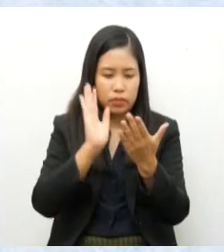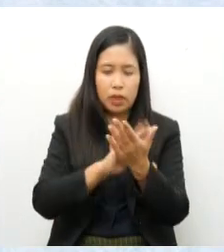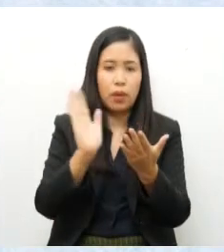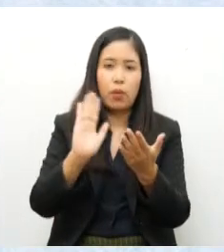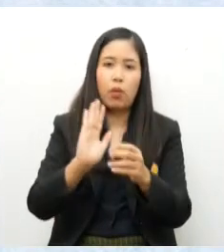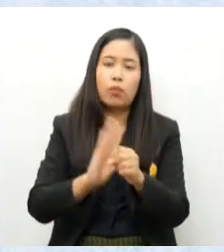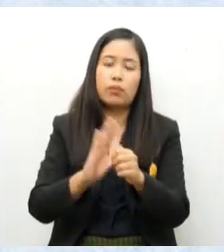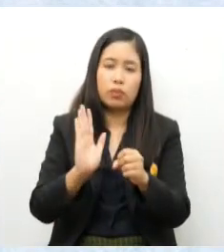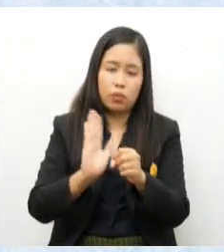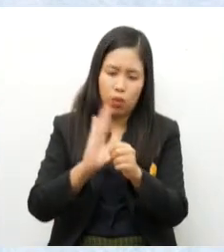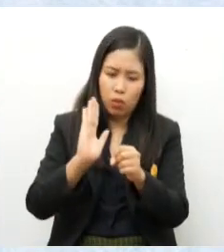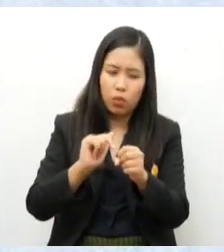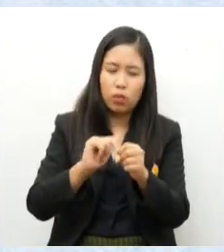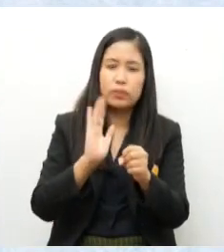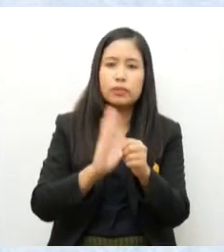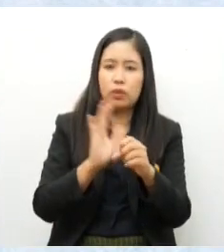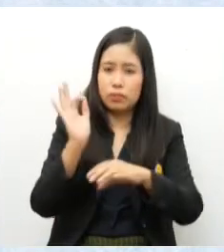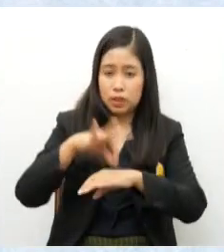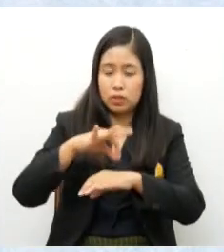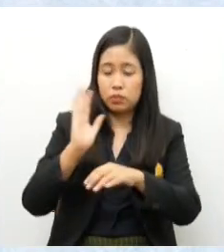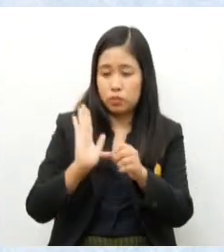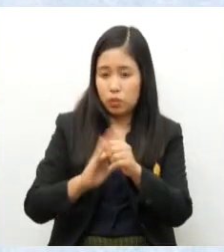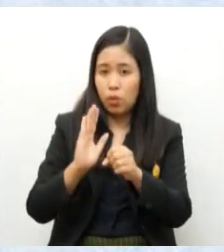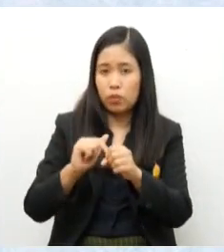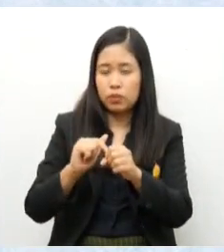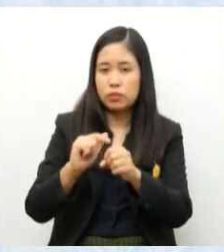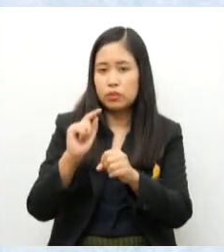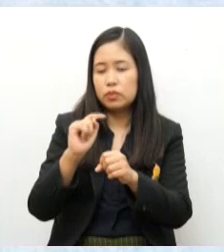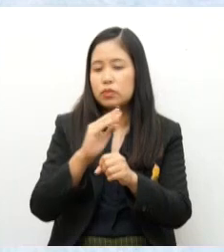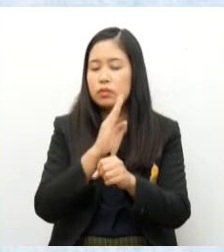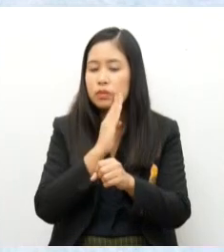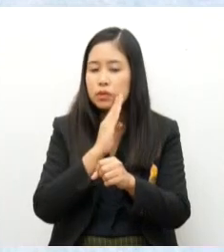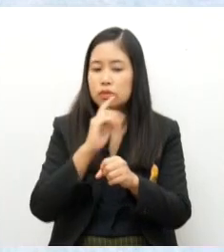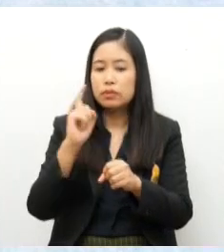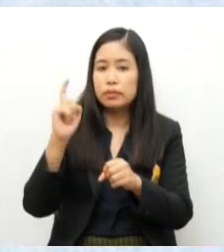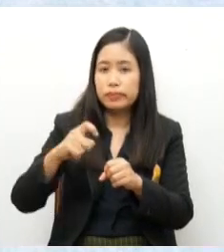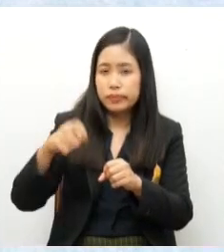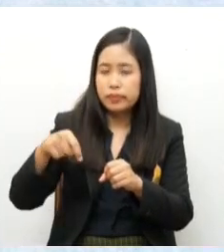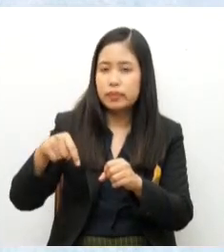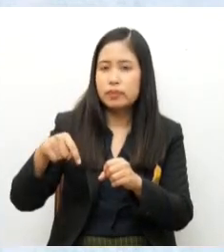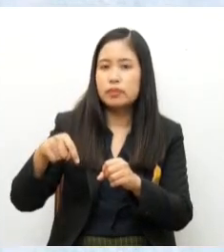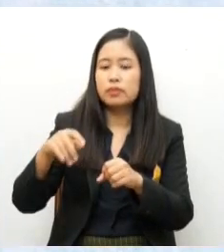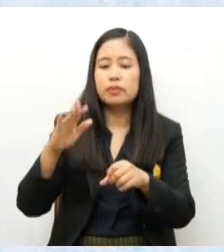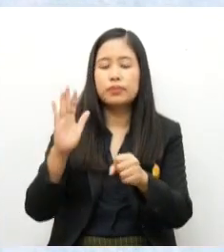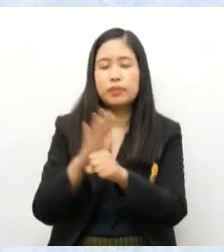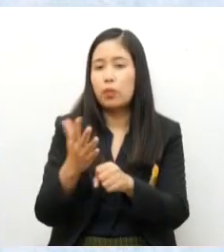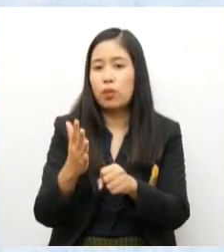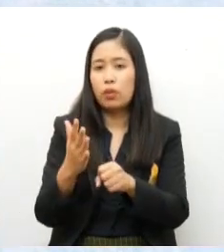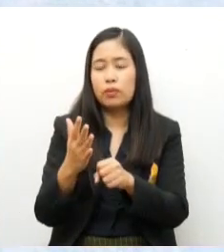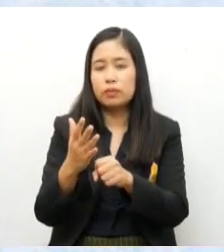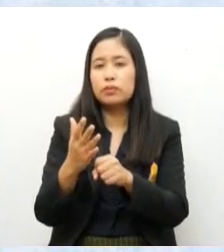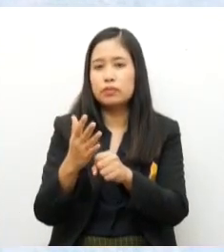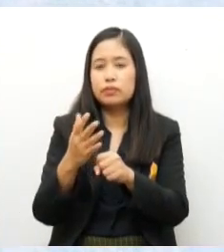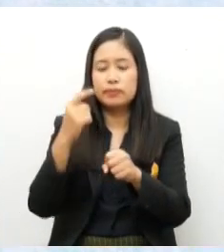อกับการบรรจุหรือไม่นะครับถ้าหากจำเป็นนะครับไม่เพียงพออย่างไรเนี่ยก็ค